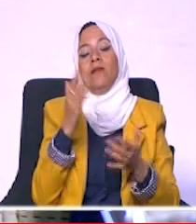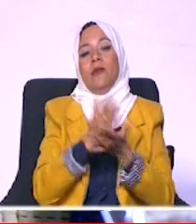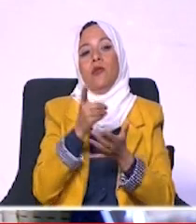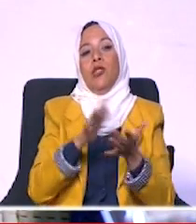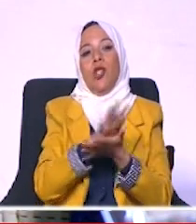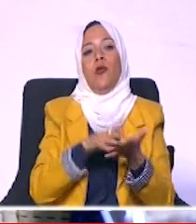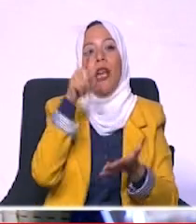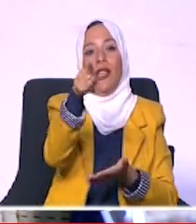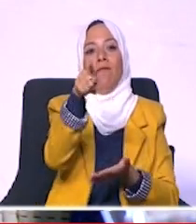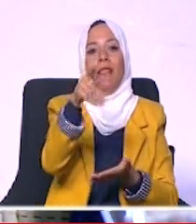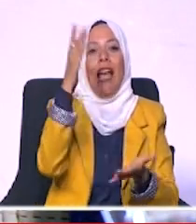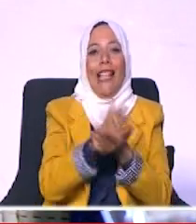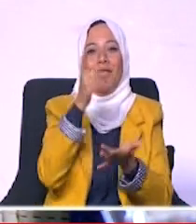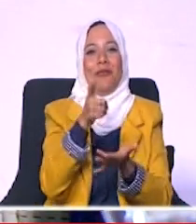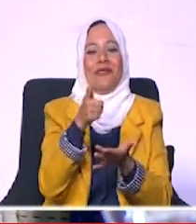انت.